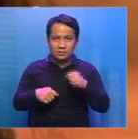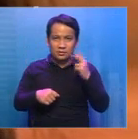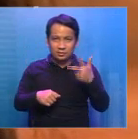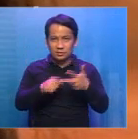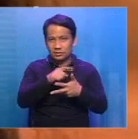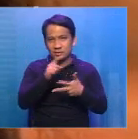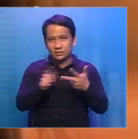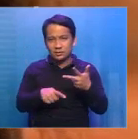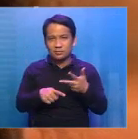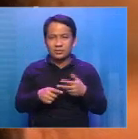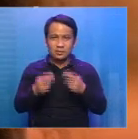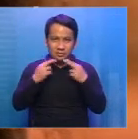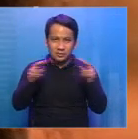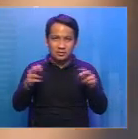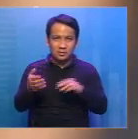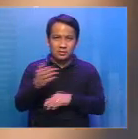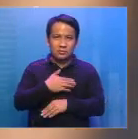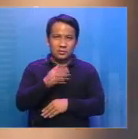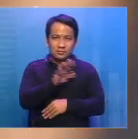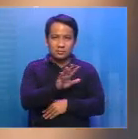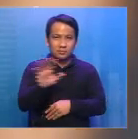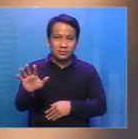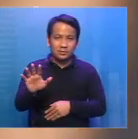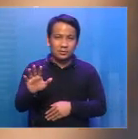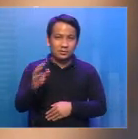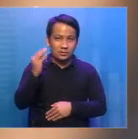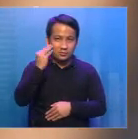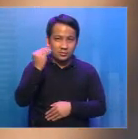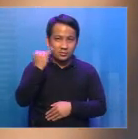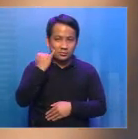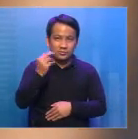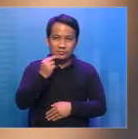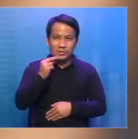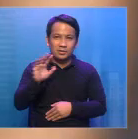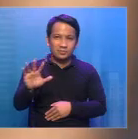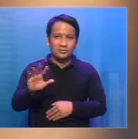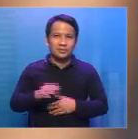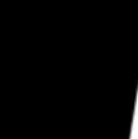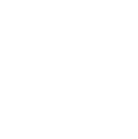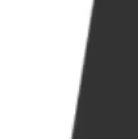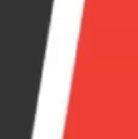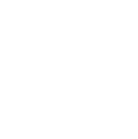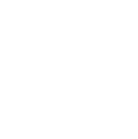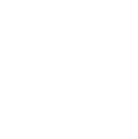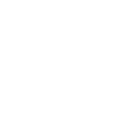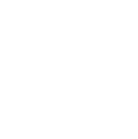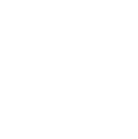3. Nagbabalita mula sa Frontline, MJ Marfori, News 5.